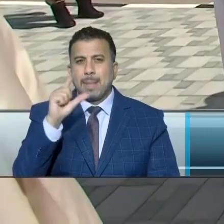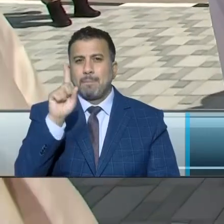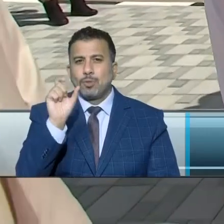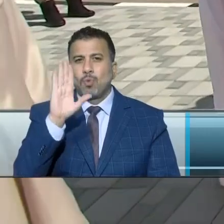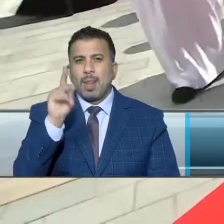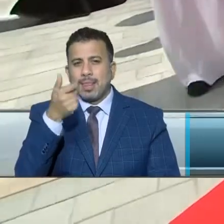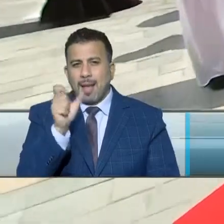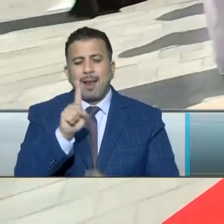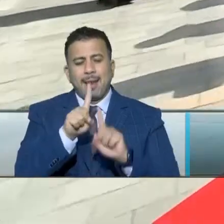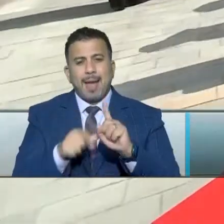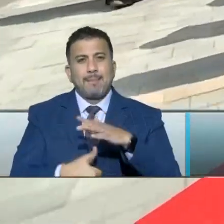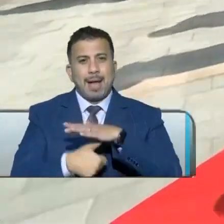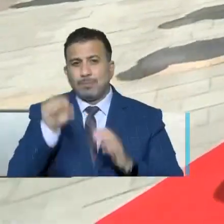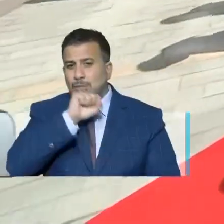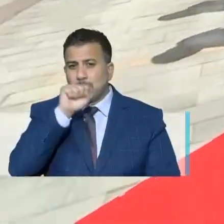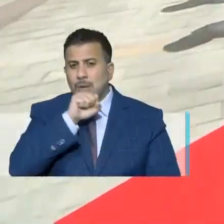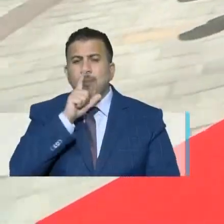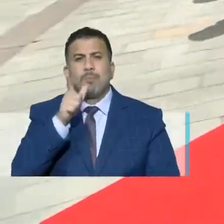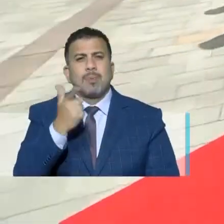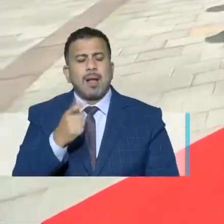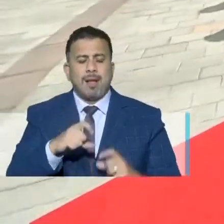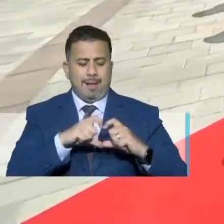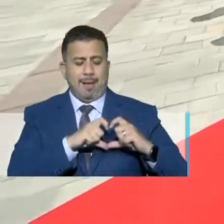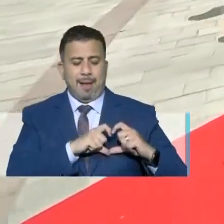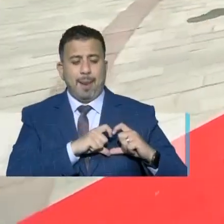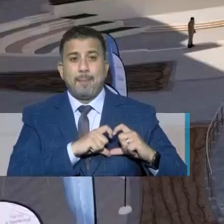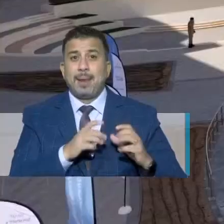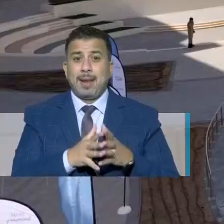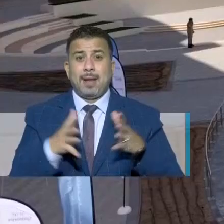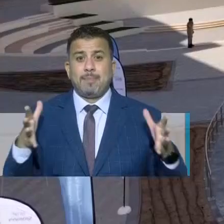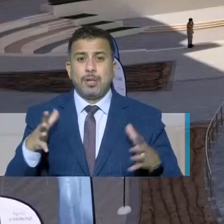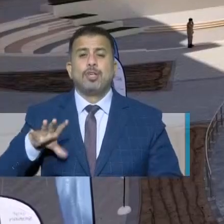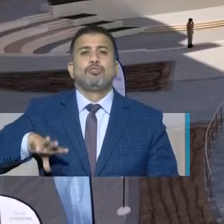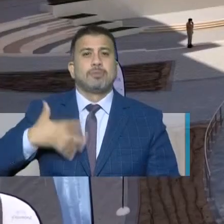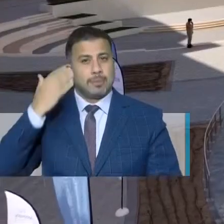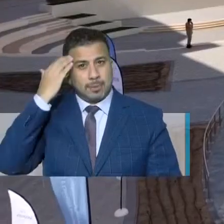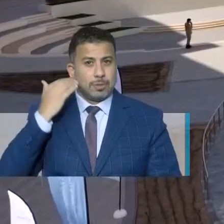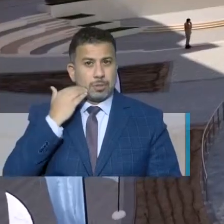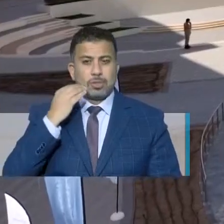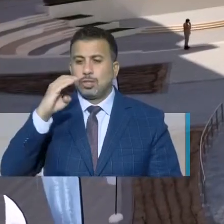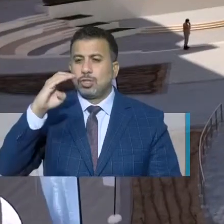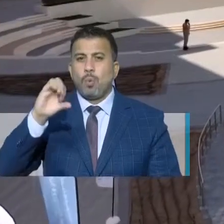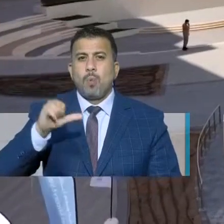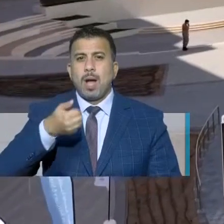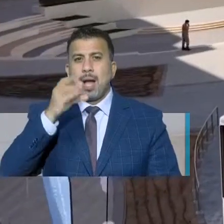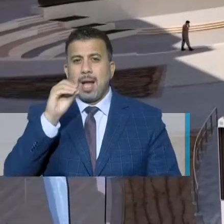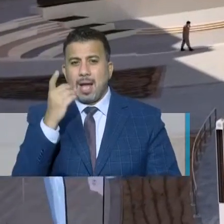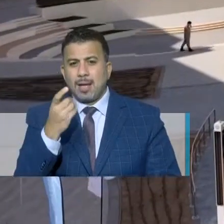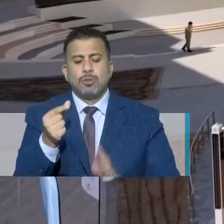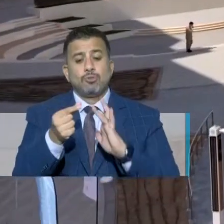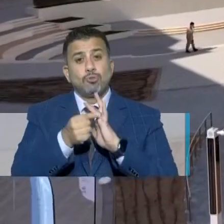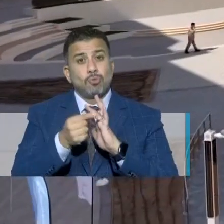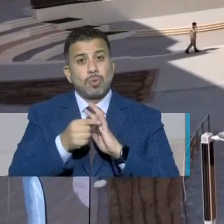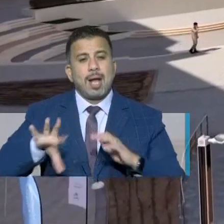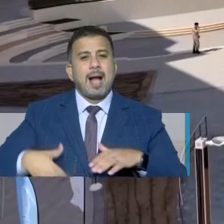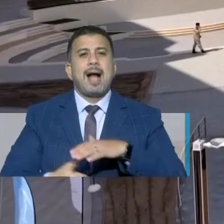حاكم الشارقه المبعوث الانساني لمؤسسه القلب الكبير وسمو الشيخه جواهر بنت محمد القاسمي قرينه